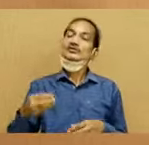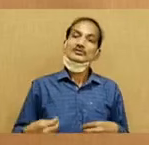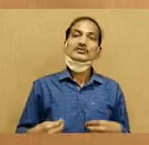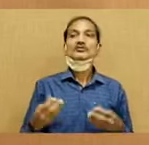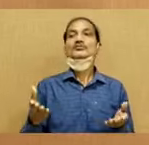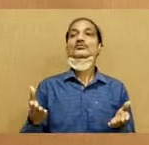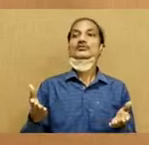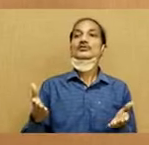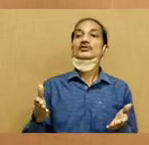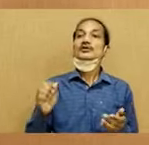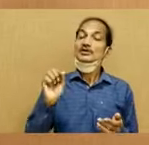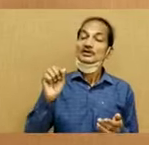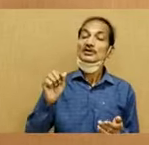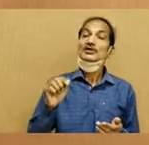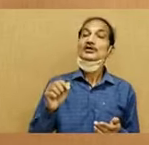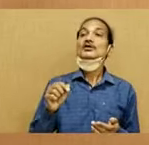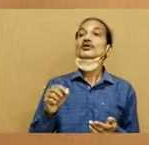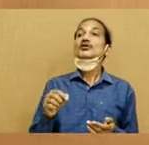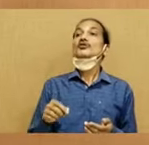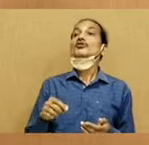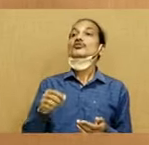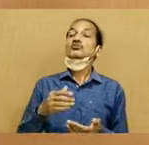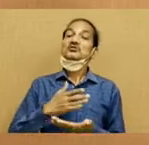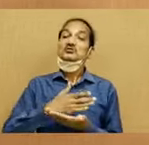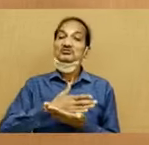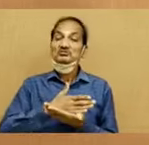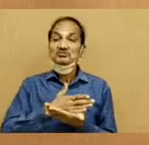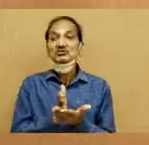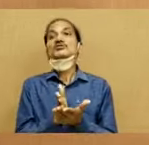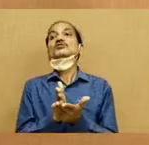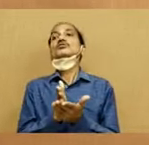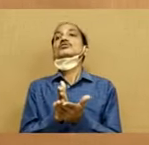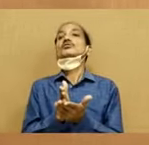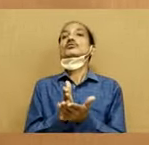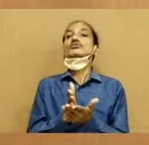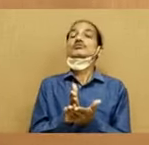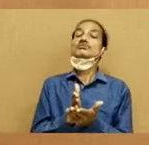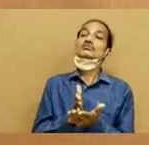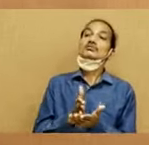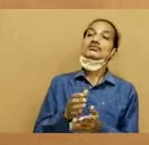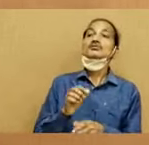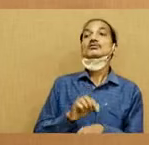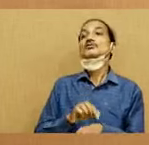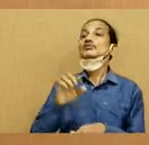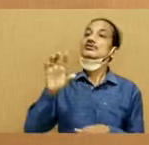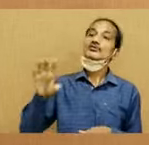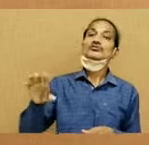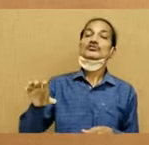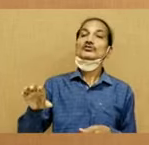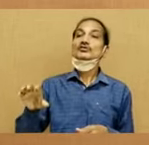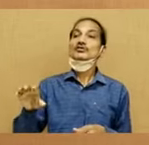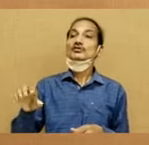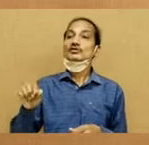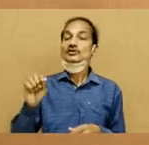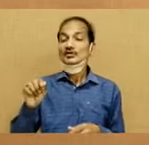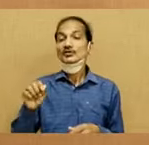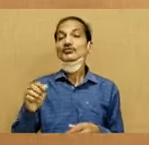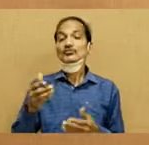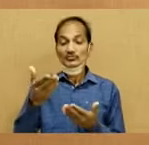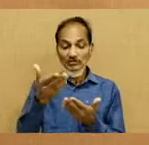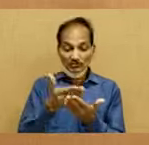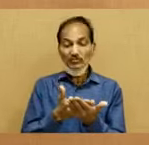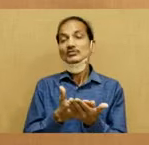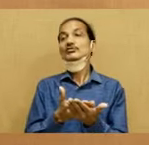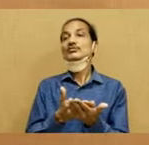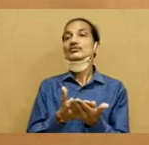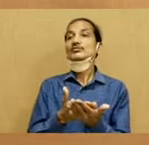ଡାଇନାମିକ୍ ସିଚୁଏସନ୍ ବୋଲି କହିବା। ଆଉ ଏହି ପରିସ୍ଥିତିକୁ ଆଖିରେ ରଖି ଆମେ ଯାହା ଯାହା ପଦକ୍ଷେପ